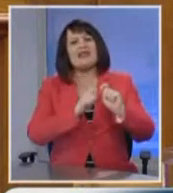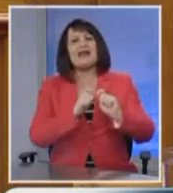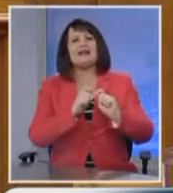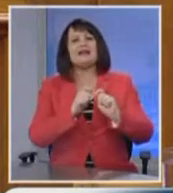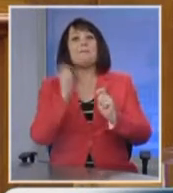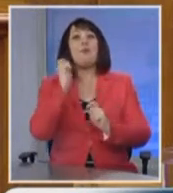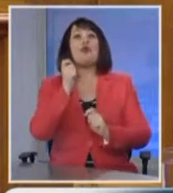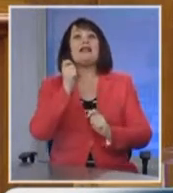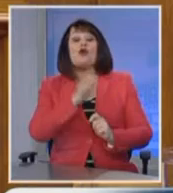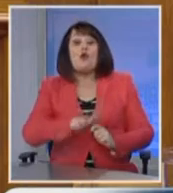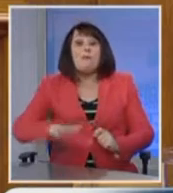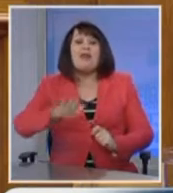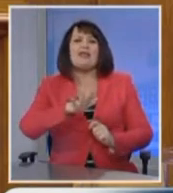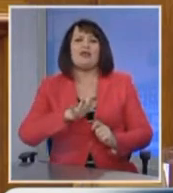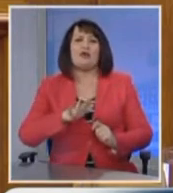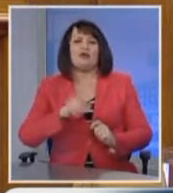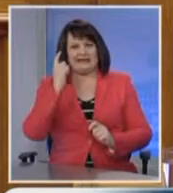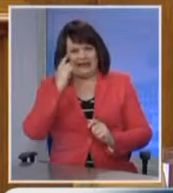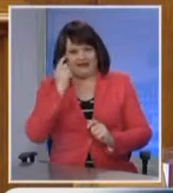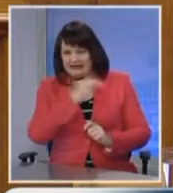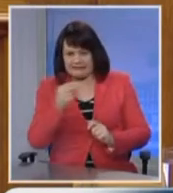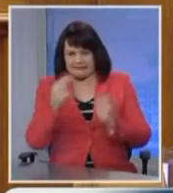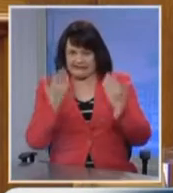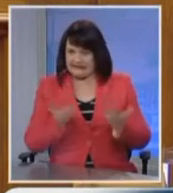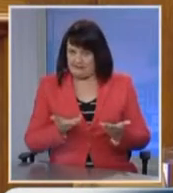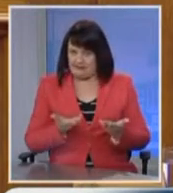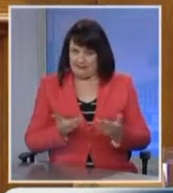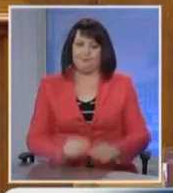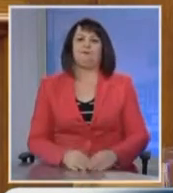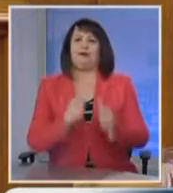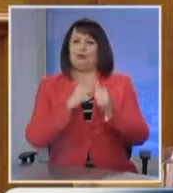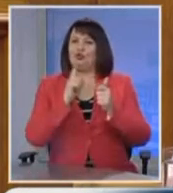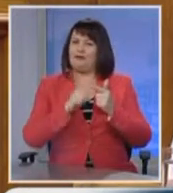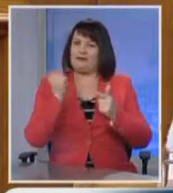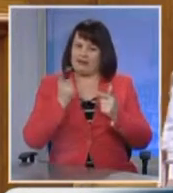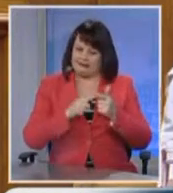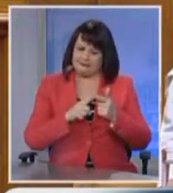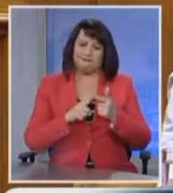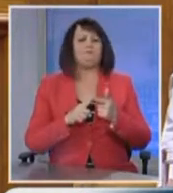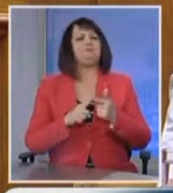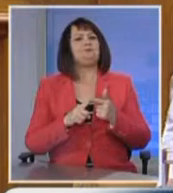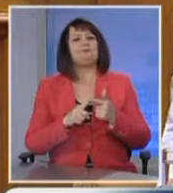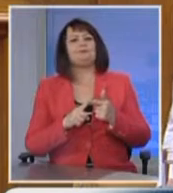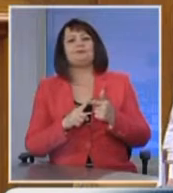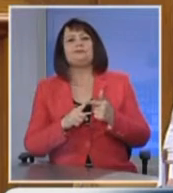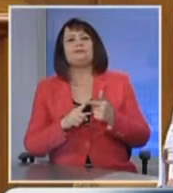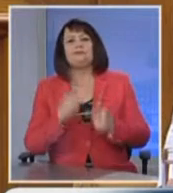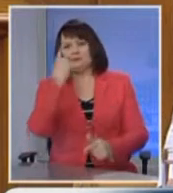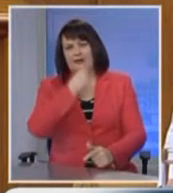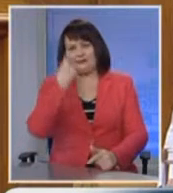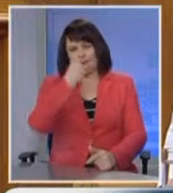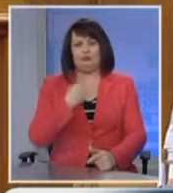πεδίο. Καταλαβαίνετε τη σημασία αυτής της παρατήρησης. Η δεύτερη παρατήρηση είναι